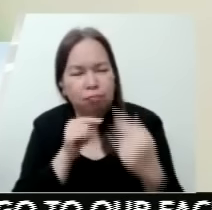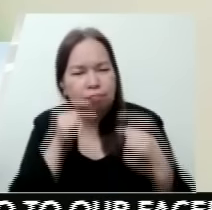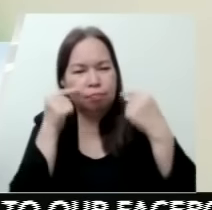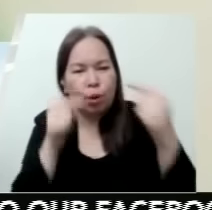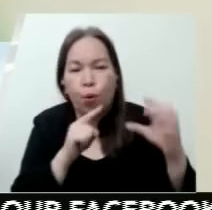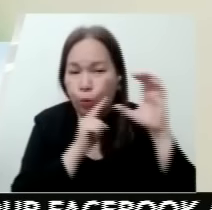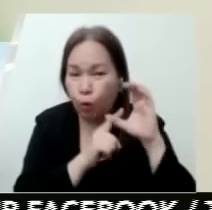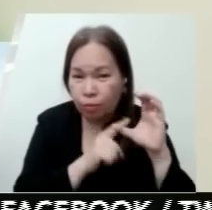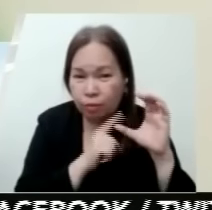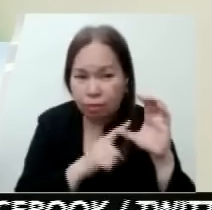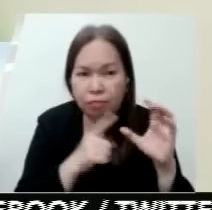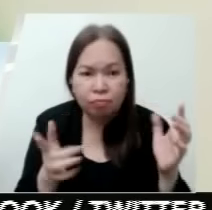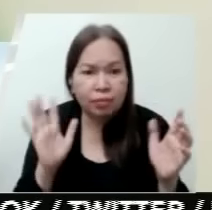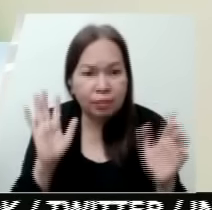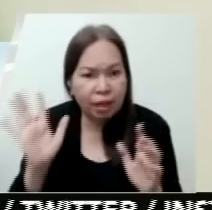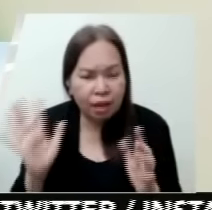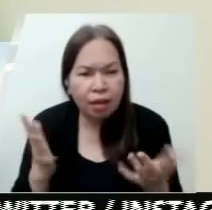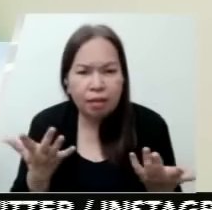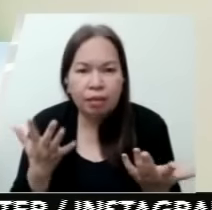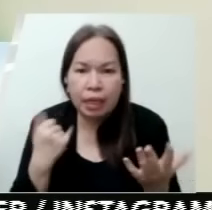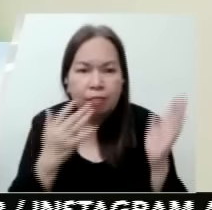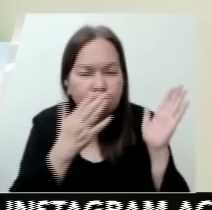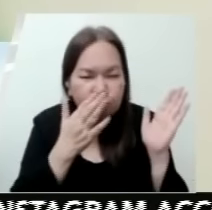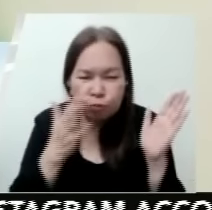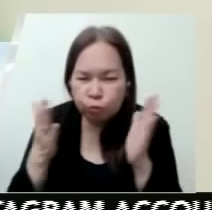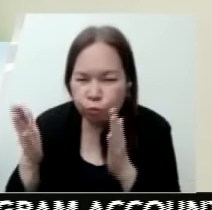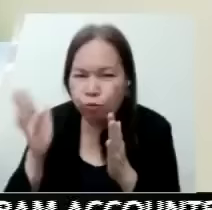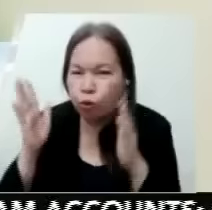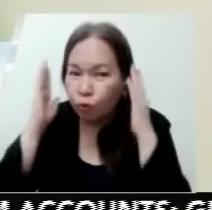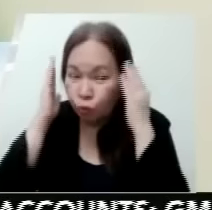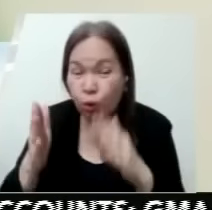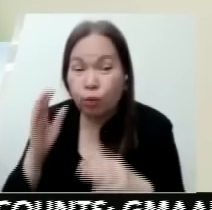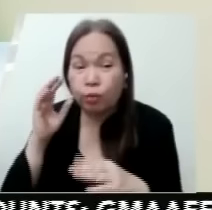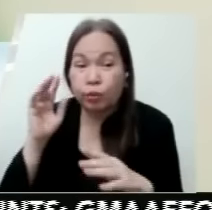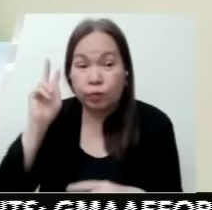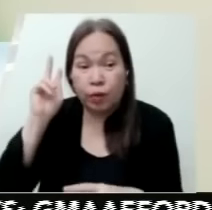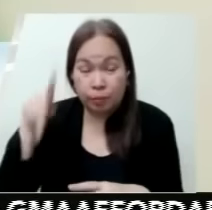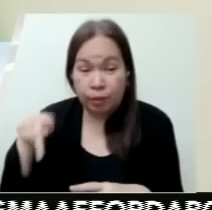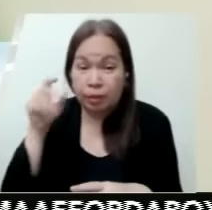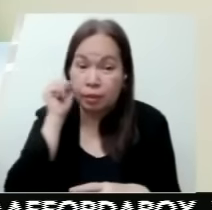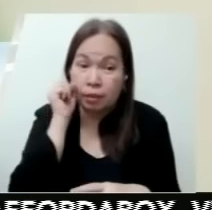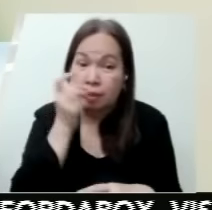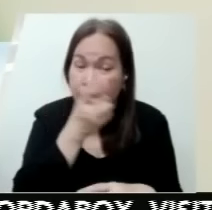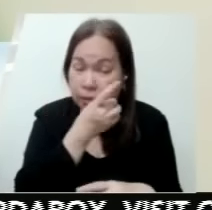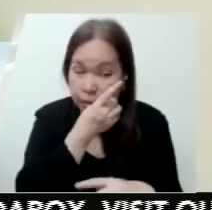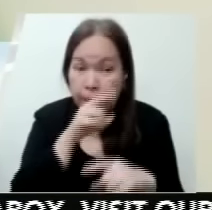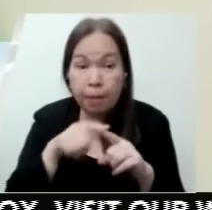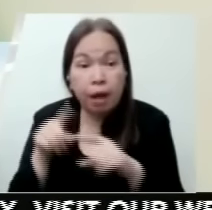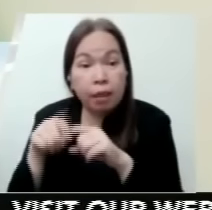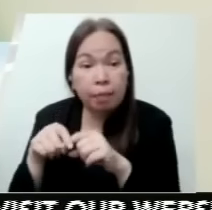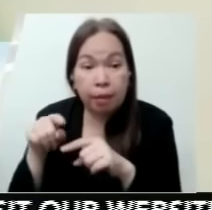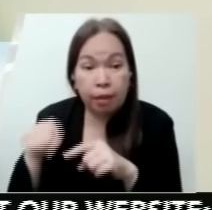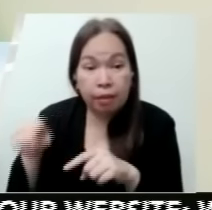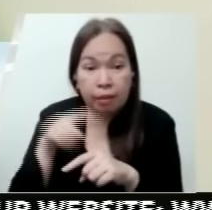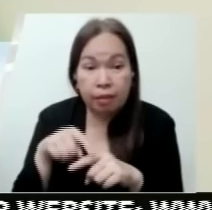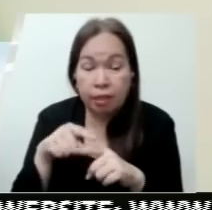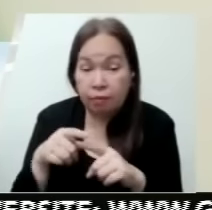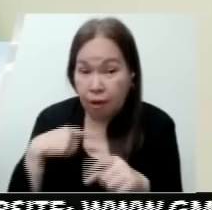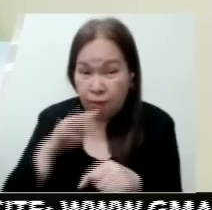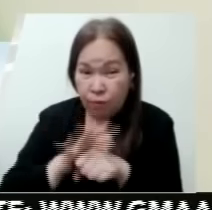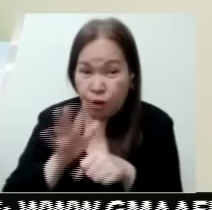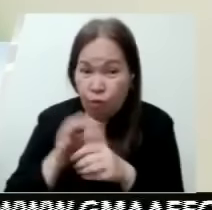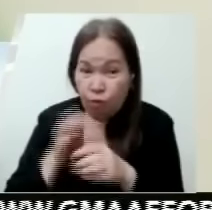Marahil baka doon mabaling yung kanyang atensyon, ngunit nakadepende to, no, kung how much resources o